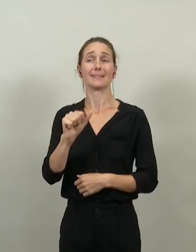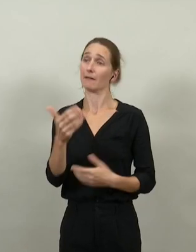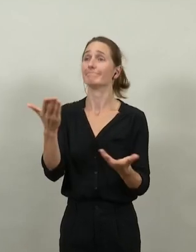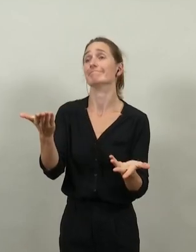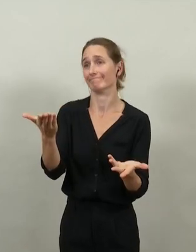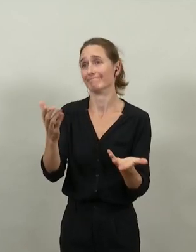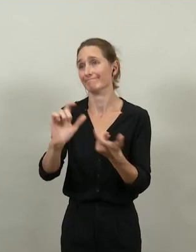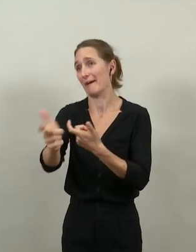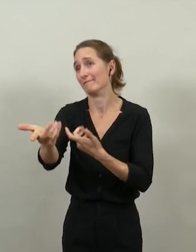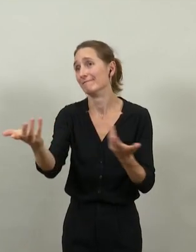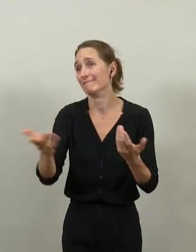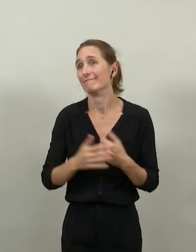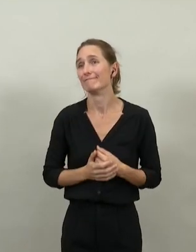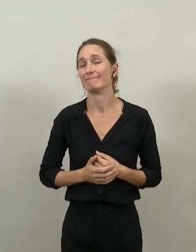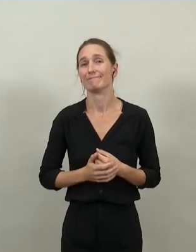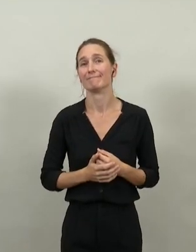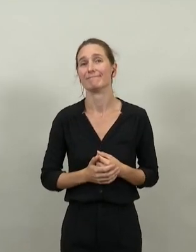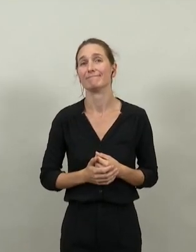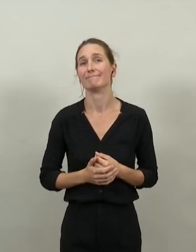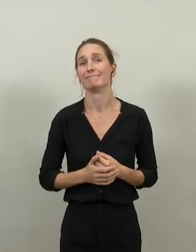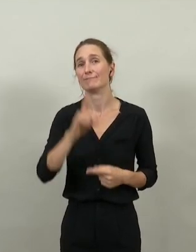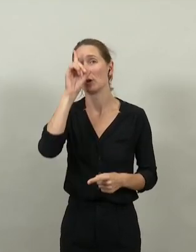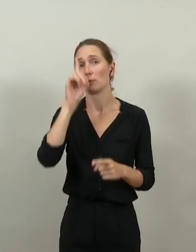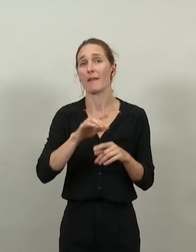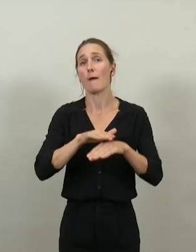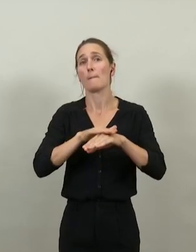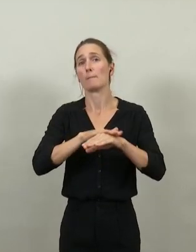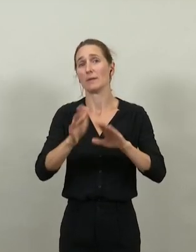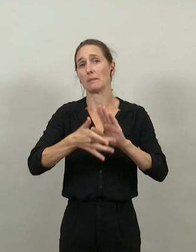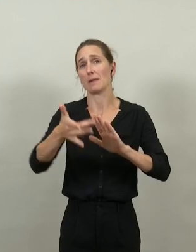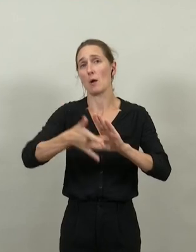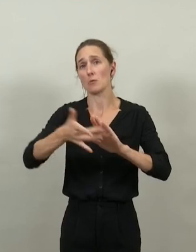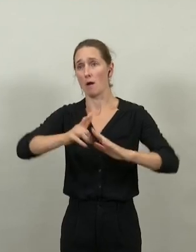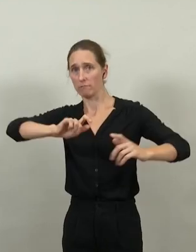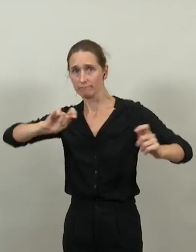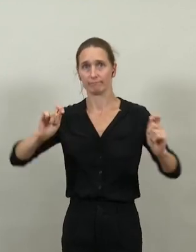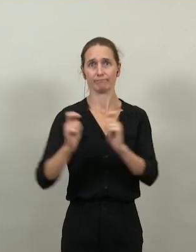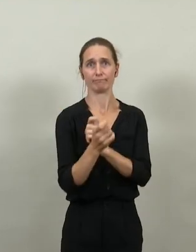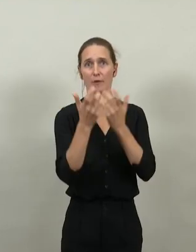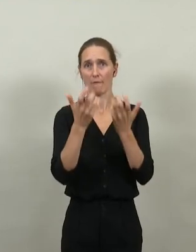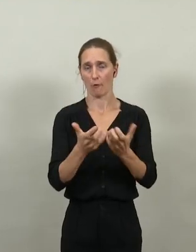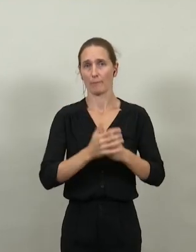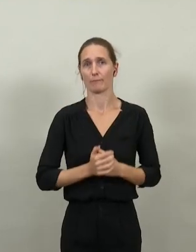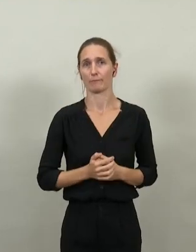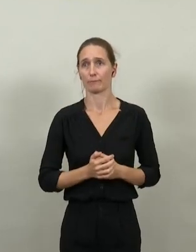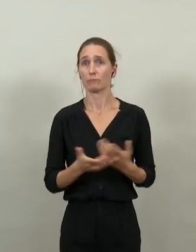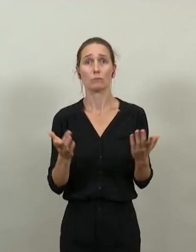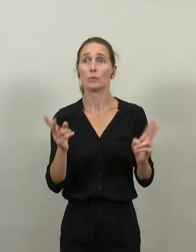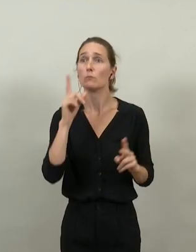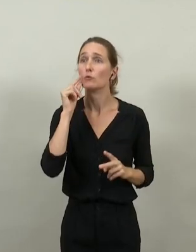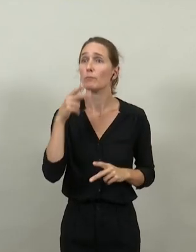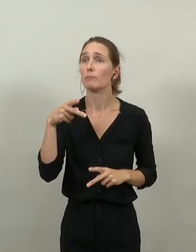justement pour une réforme de la politique migratoire européenne défendu par Monsieur Pol